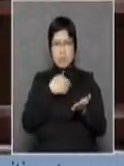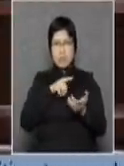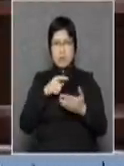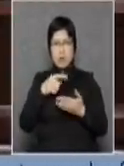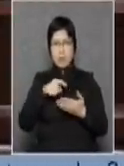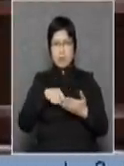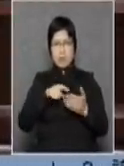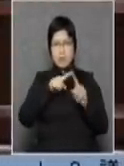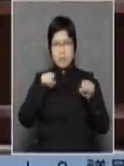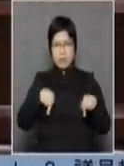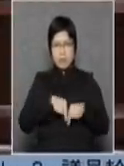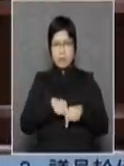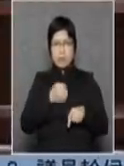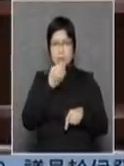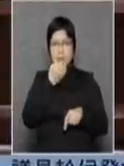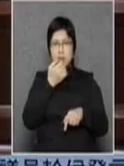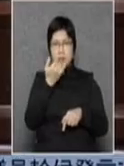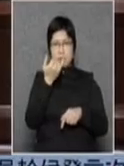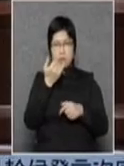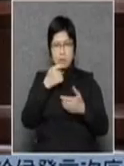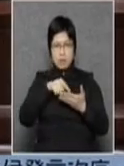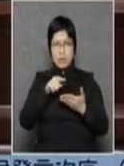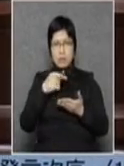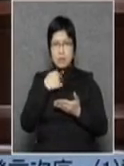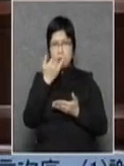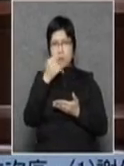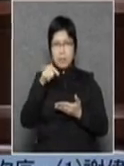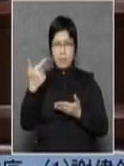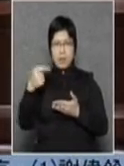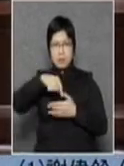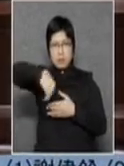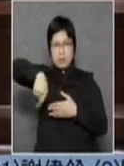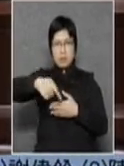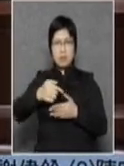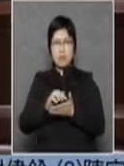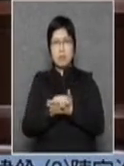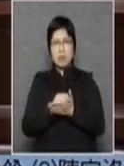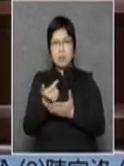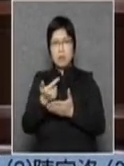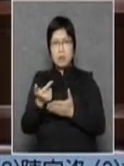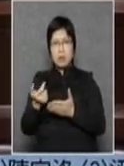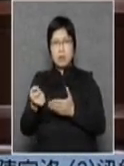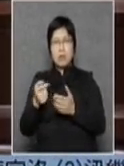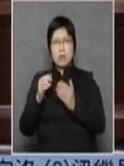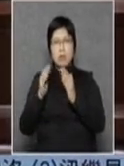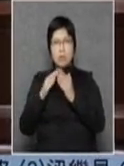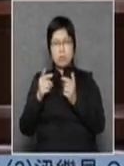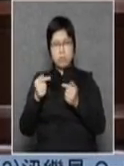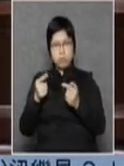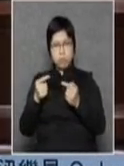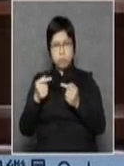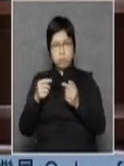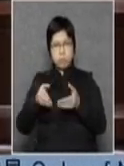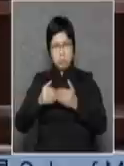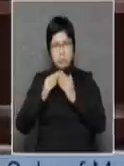表建議勾出嗰 6.8 公頃嘅熟地呢，大部分係起居屋嘅。